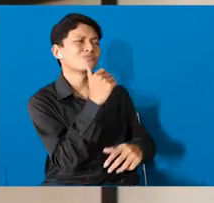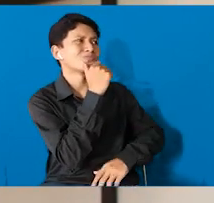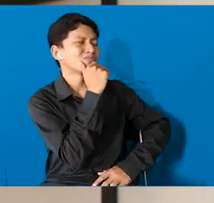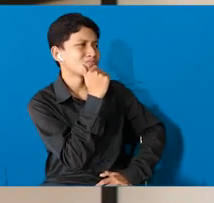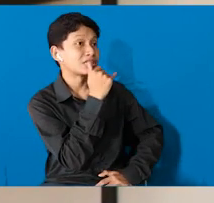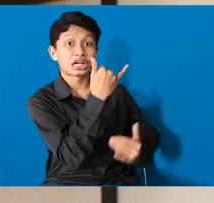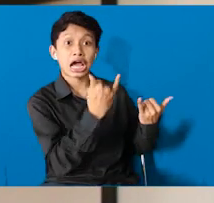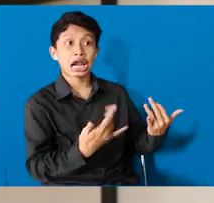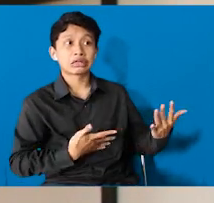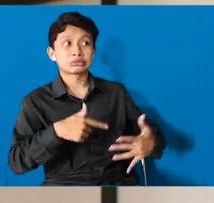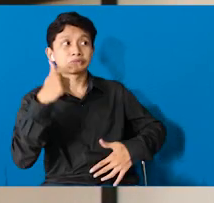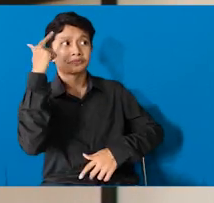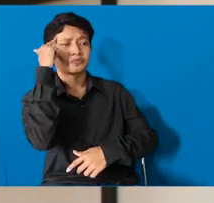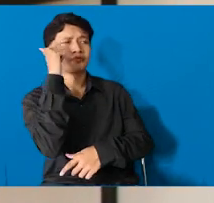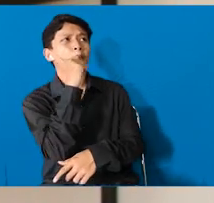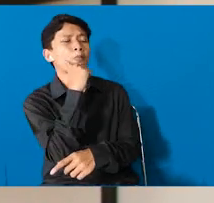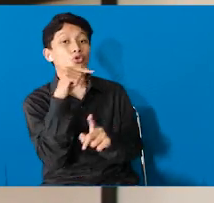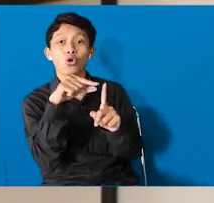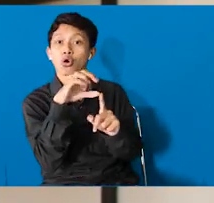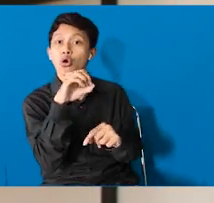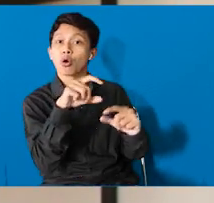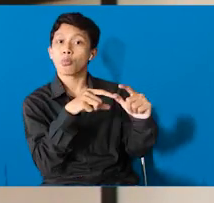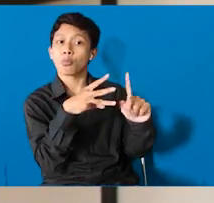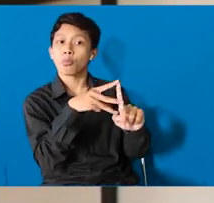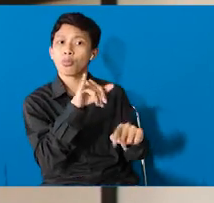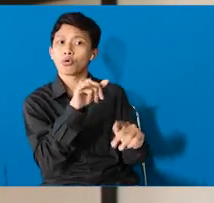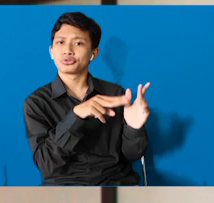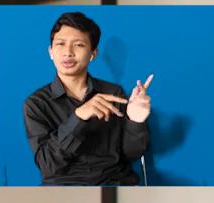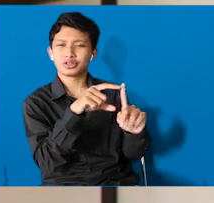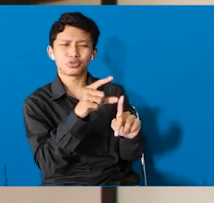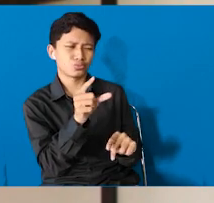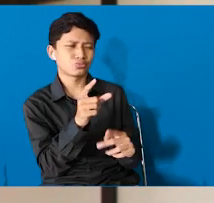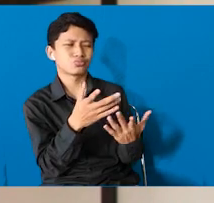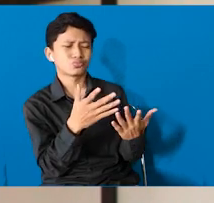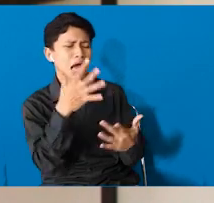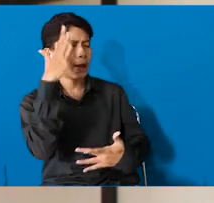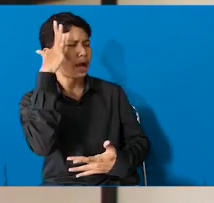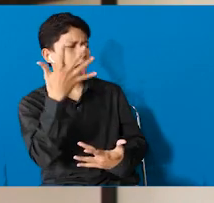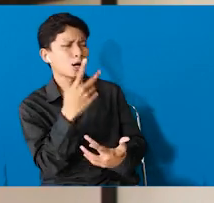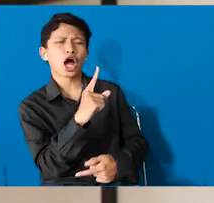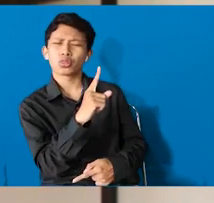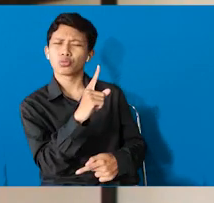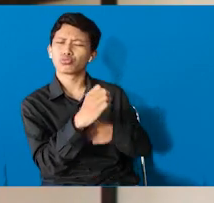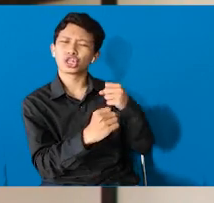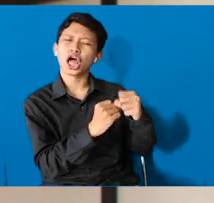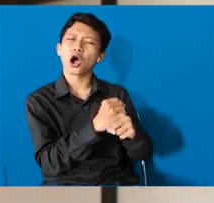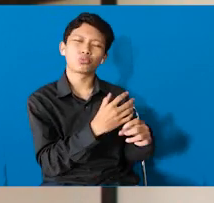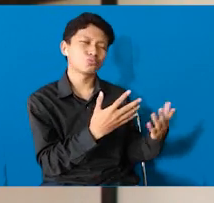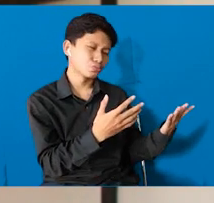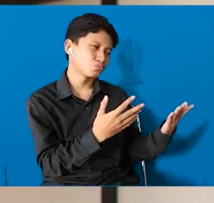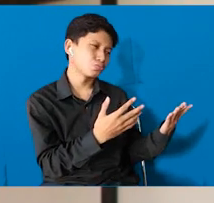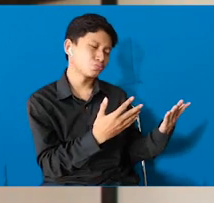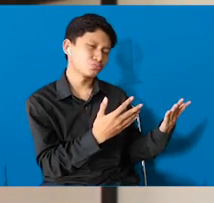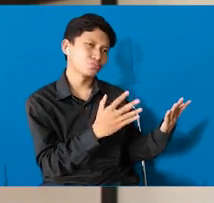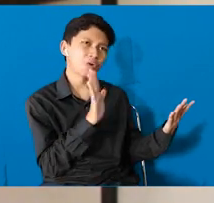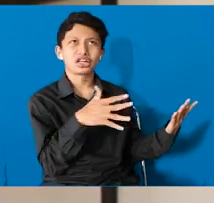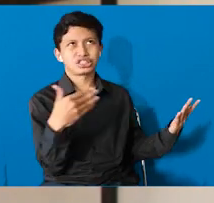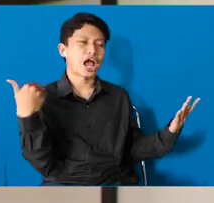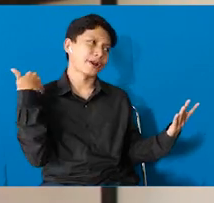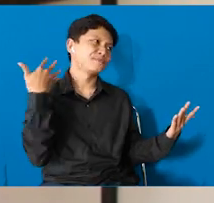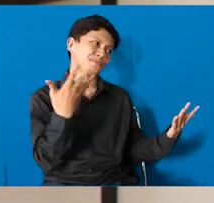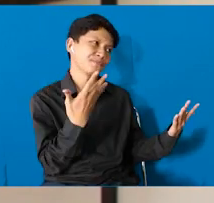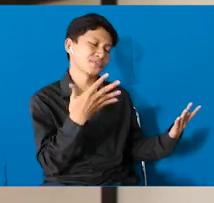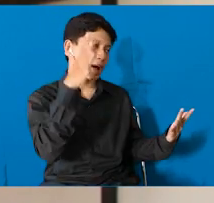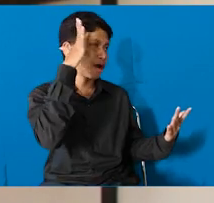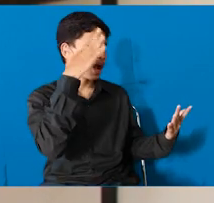ini kan bergelut dengan pospindu begitu ya, apakah setelah kemudian beberapa, satu tahun ada kiranya ya, untuk bersama terkait dengan